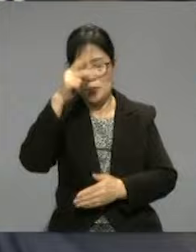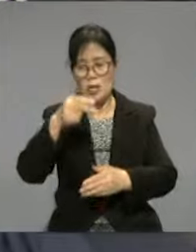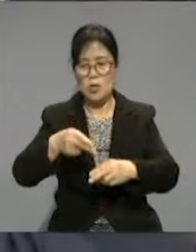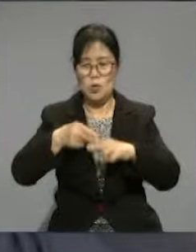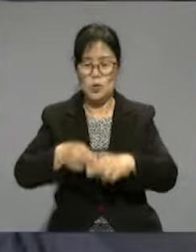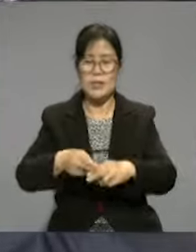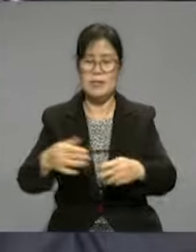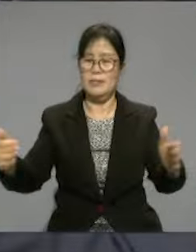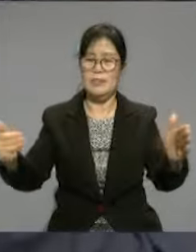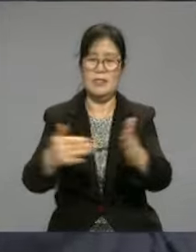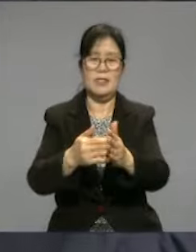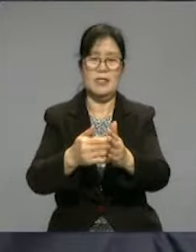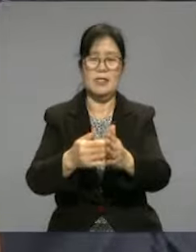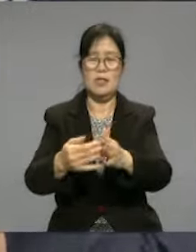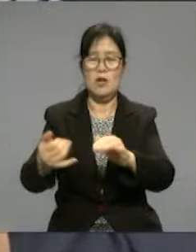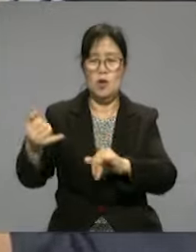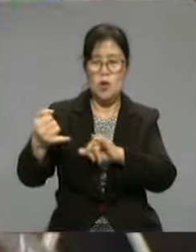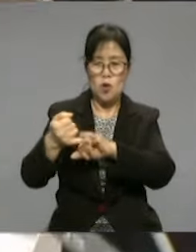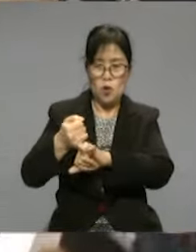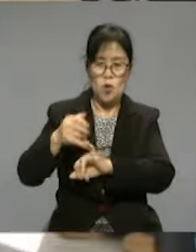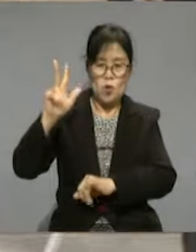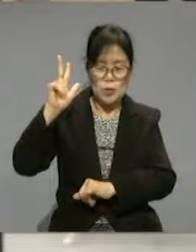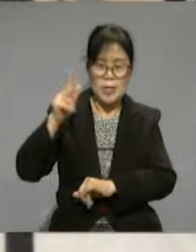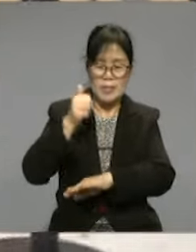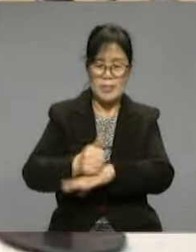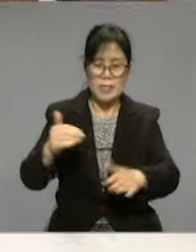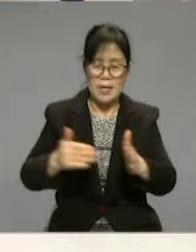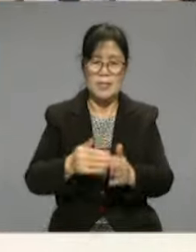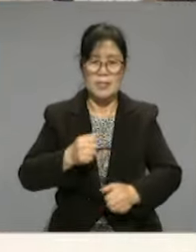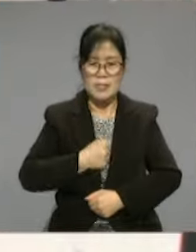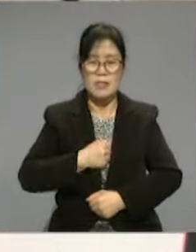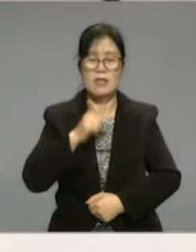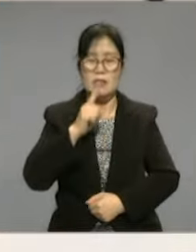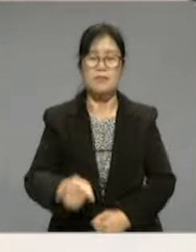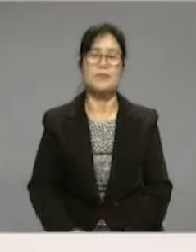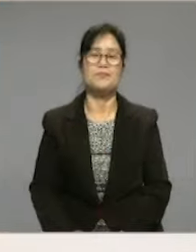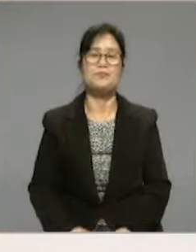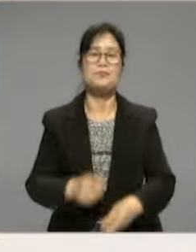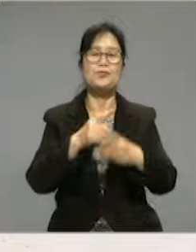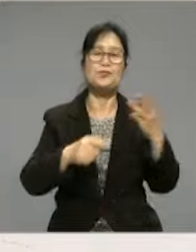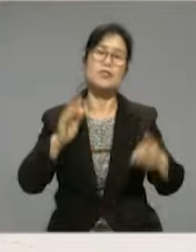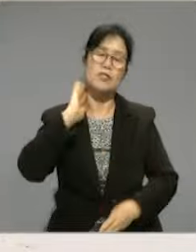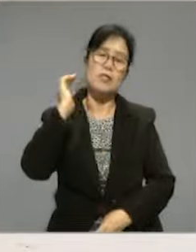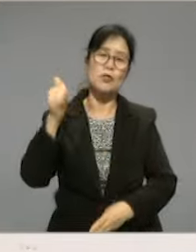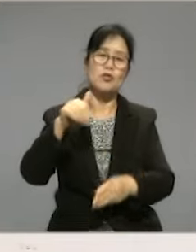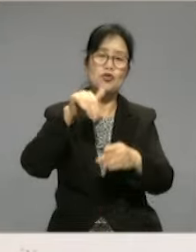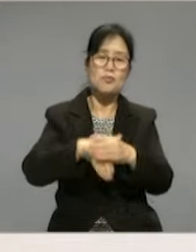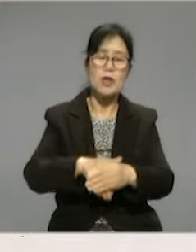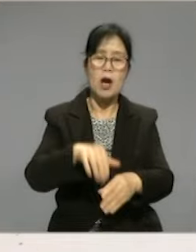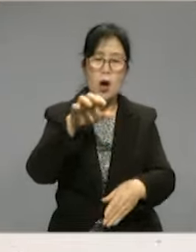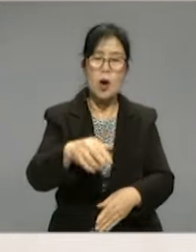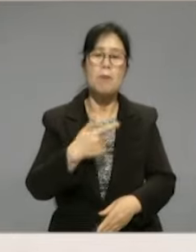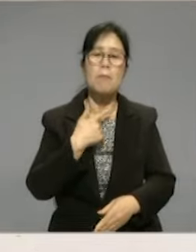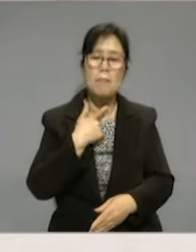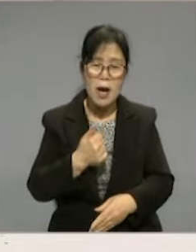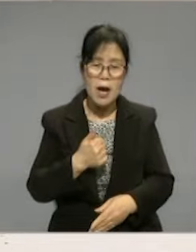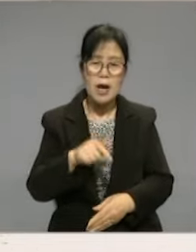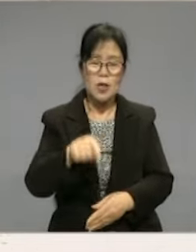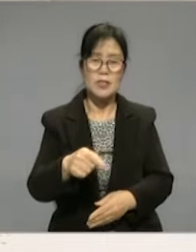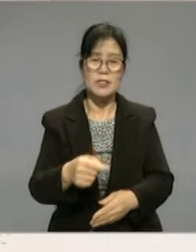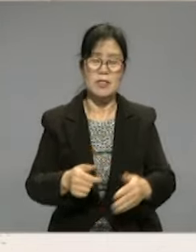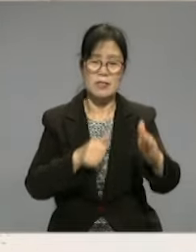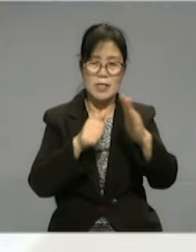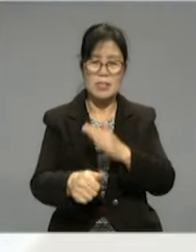공약을 끝까지 지키겠다고 강조했습니다 윤성 대통령이 투표한 곳과 같은 투표장을 찾아